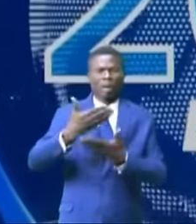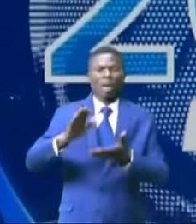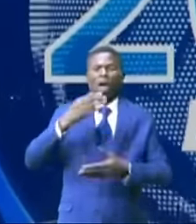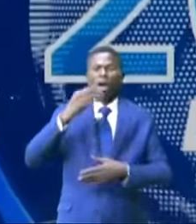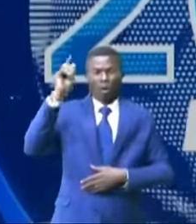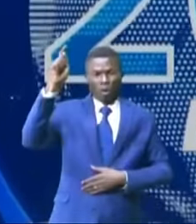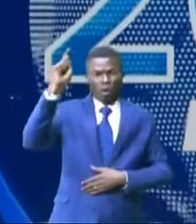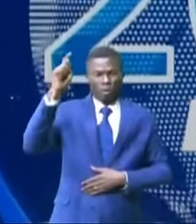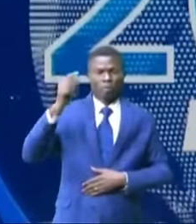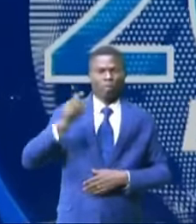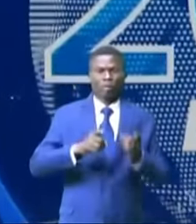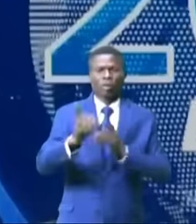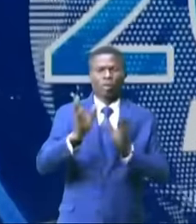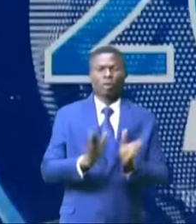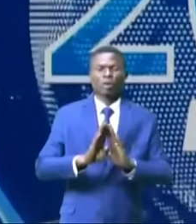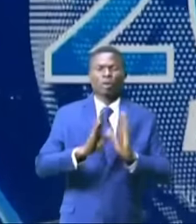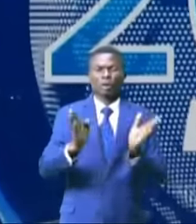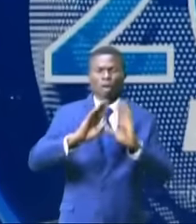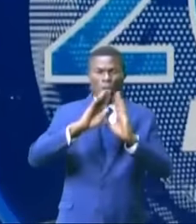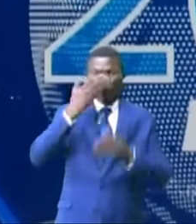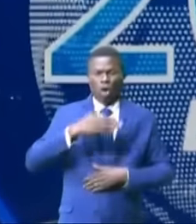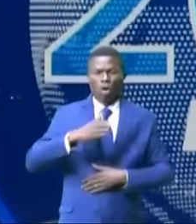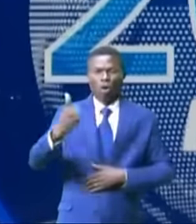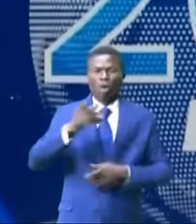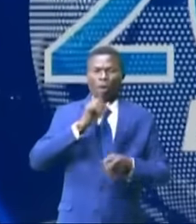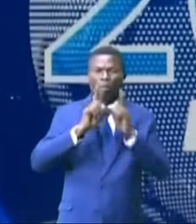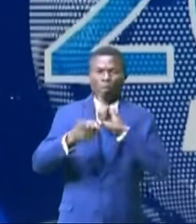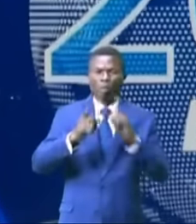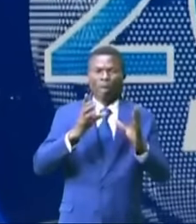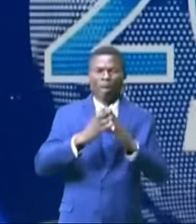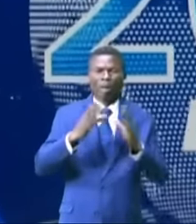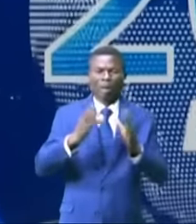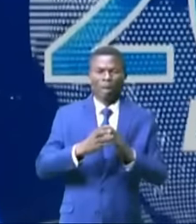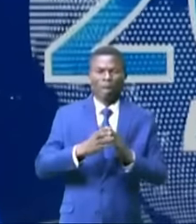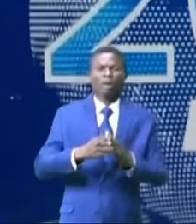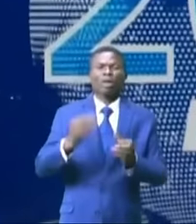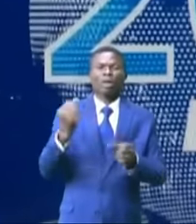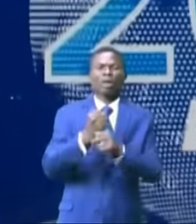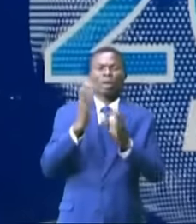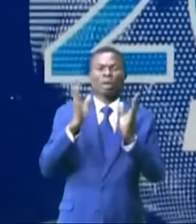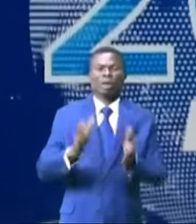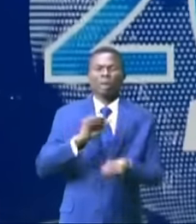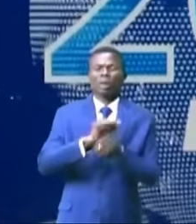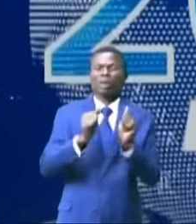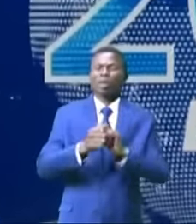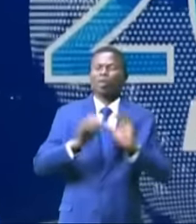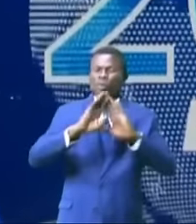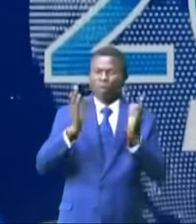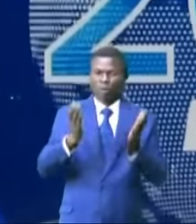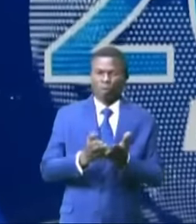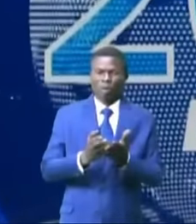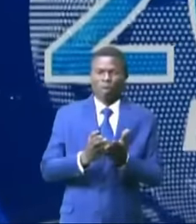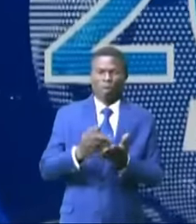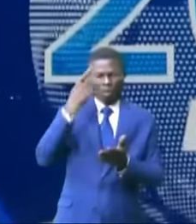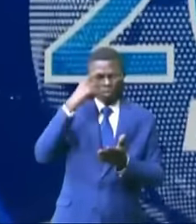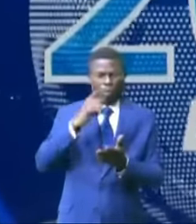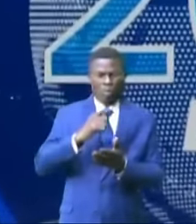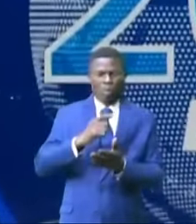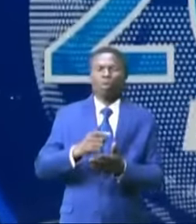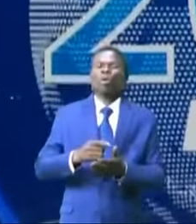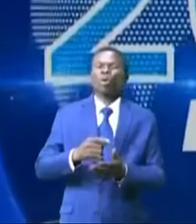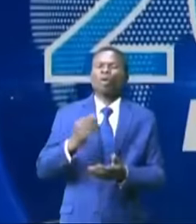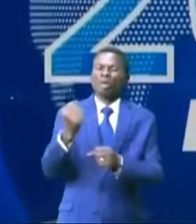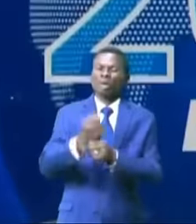Ngalima. Le directeur général de cette structure a échangé avec le personnel sur tous les problèmes pour une meilleure couverture